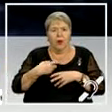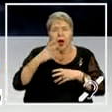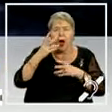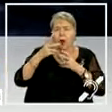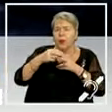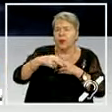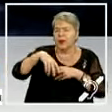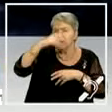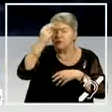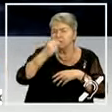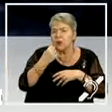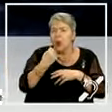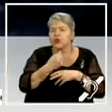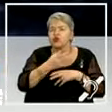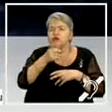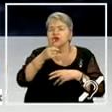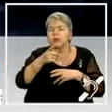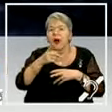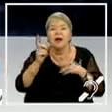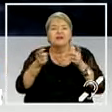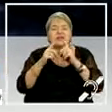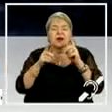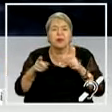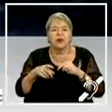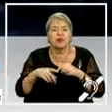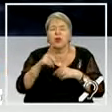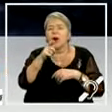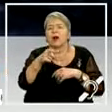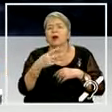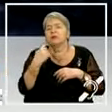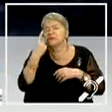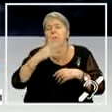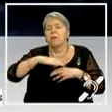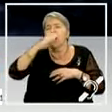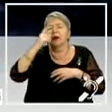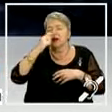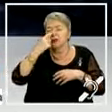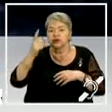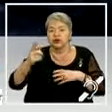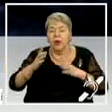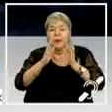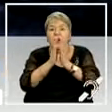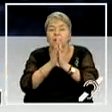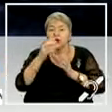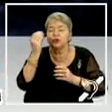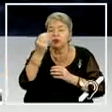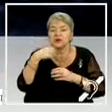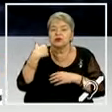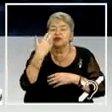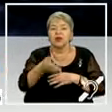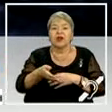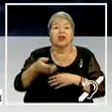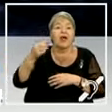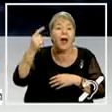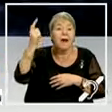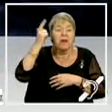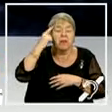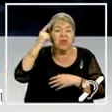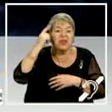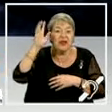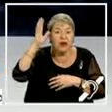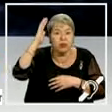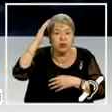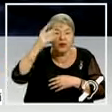la slujba prilejuită de sărbătoarea Epifaniei Ortodoxe: ne rugăm la Dumnezeu să le dea minte nebunilor și să-i ajute